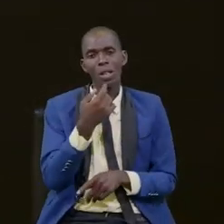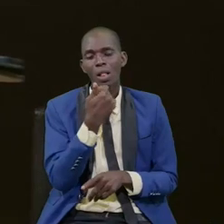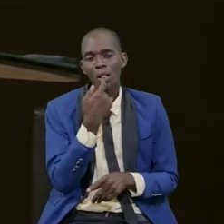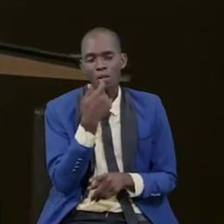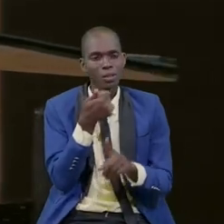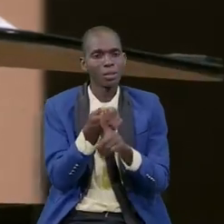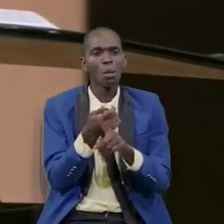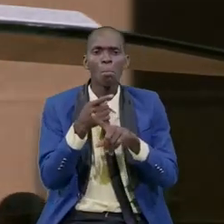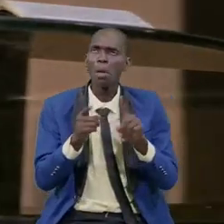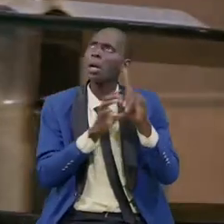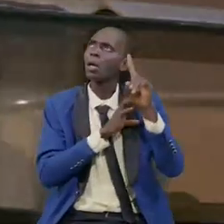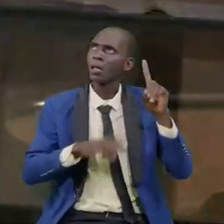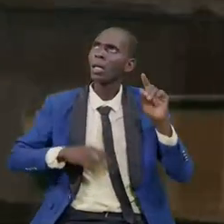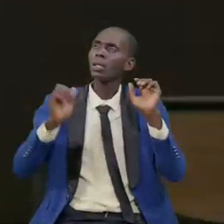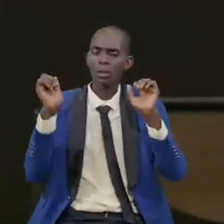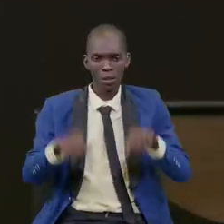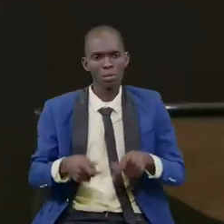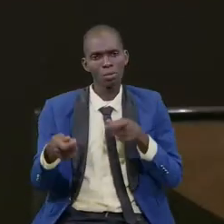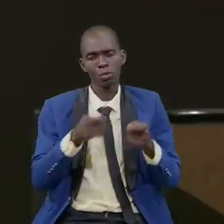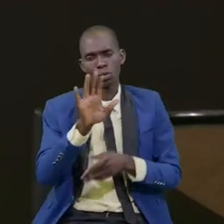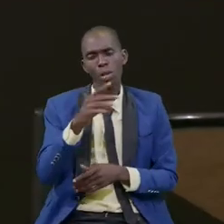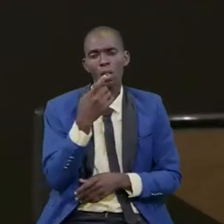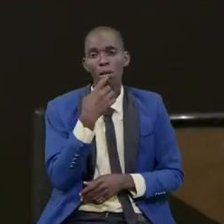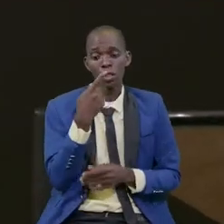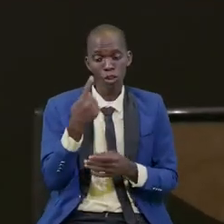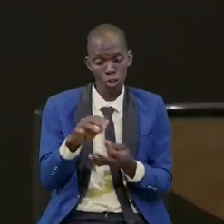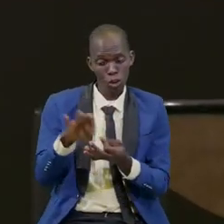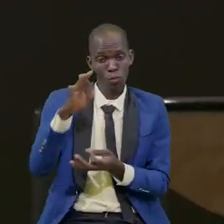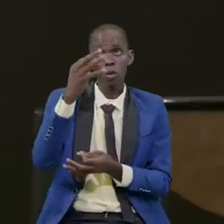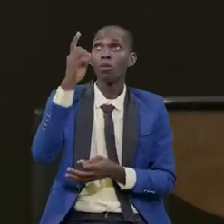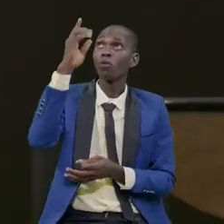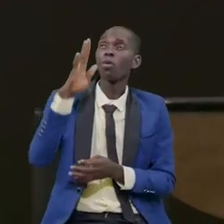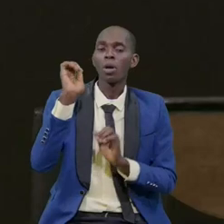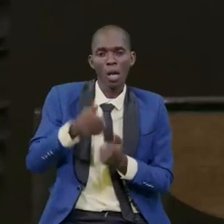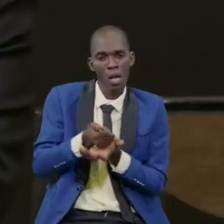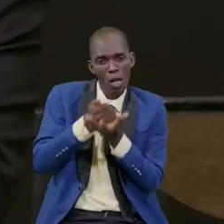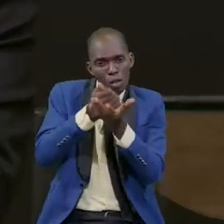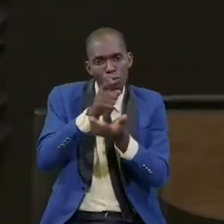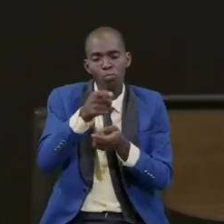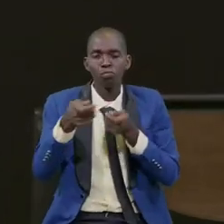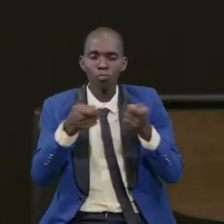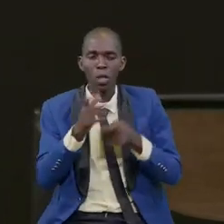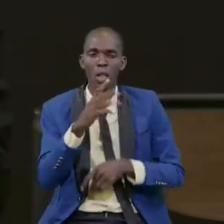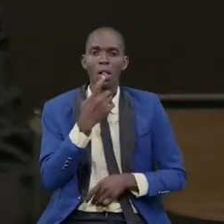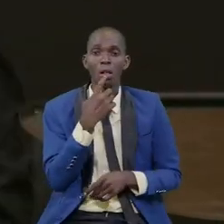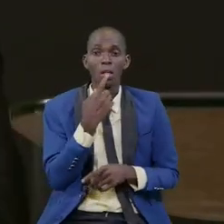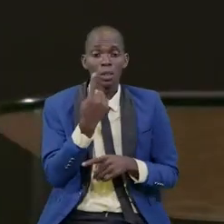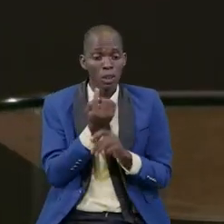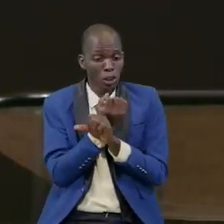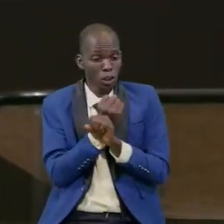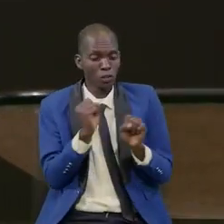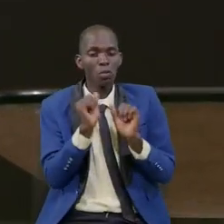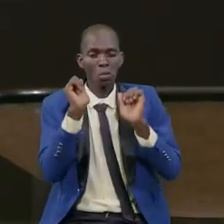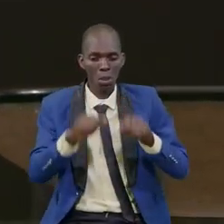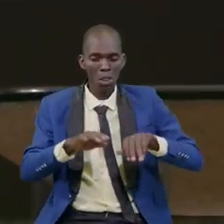ne peut la dompter. Christ peut la dompter. L'Esprit de Dieu peut dompter cette langue. Le salut du Seigneur